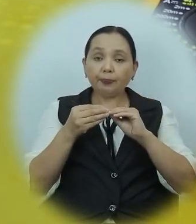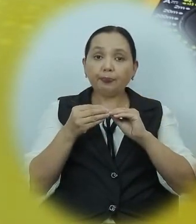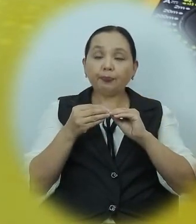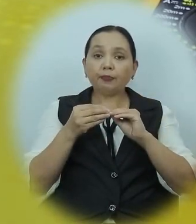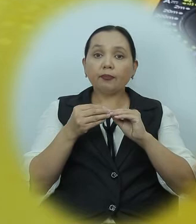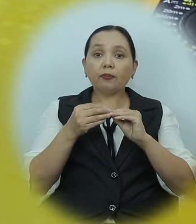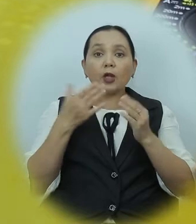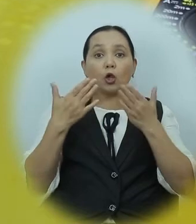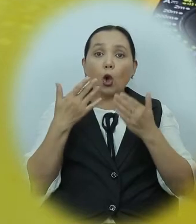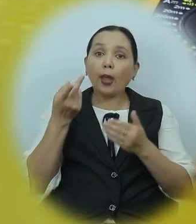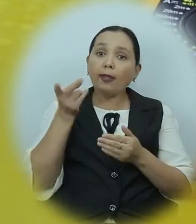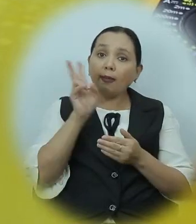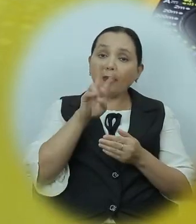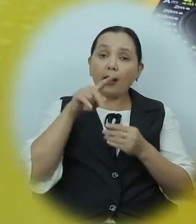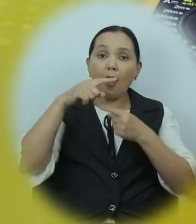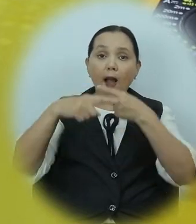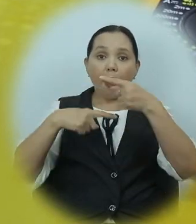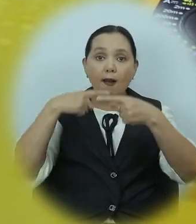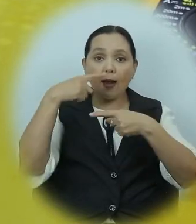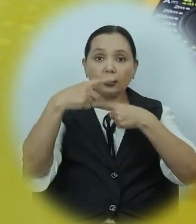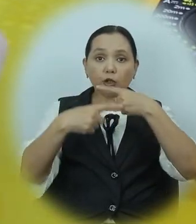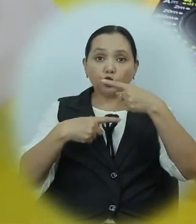yo ikkala aylanish